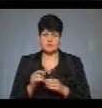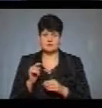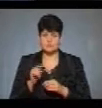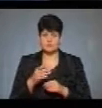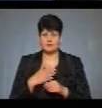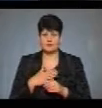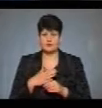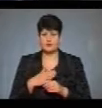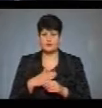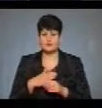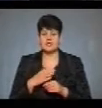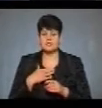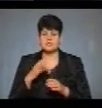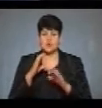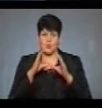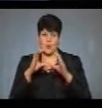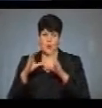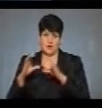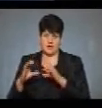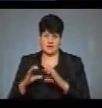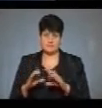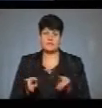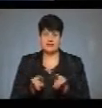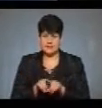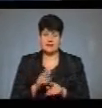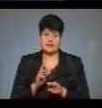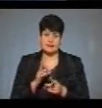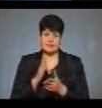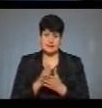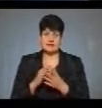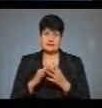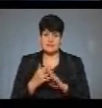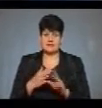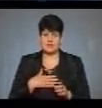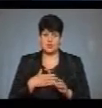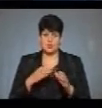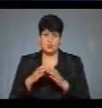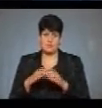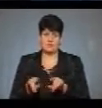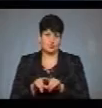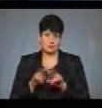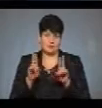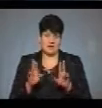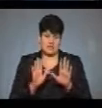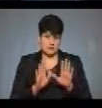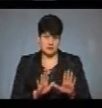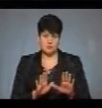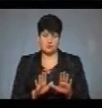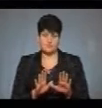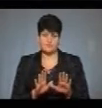воно в нас ще кульки розташовані, так як розташовані села нашої громади, по такому ж принципу від